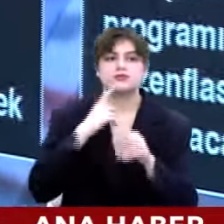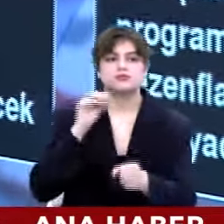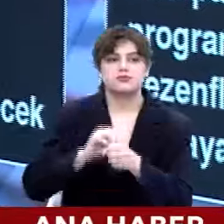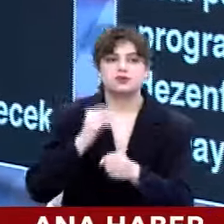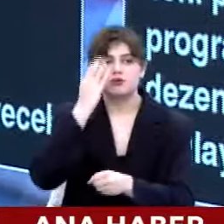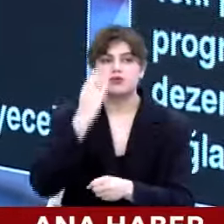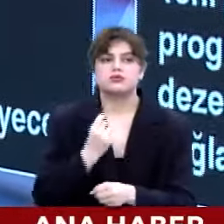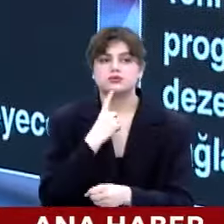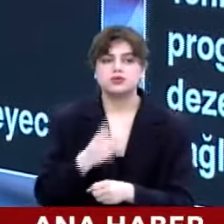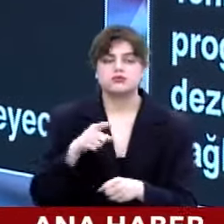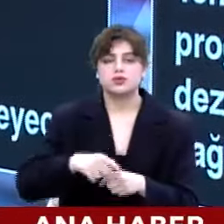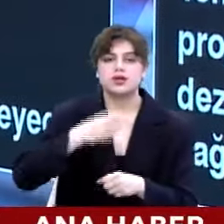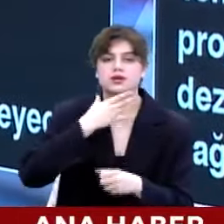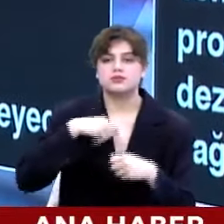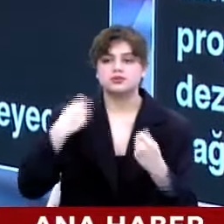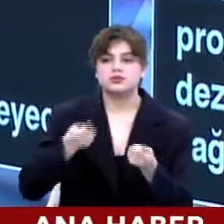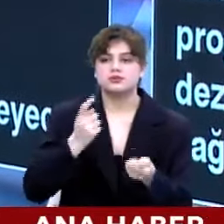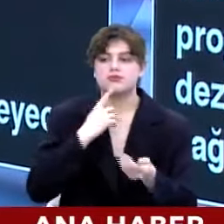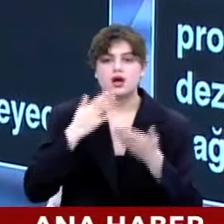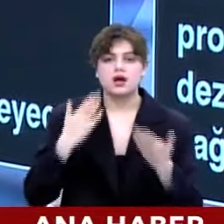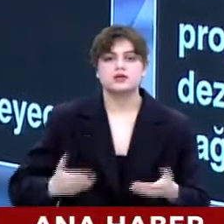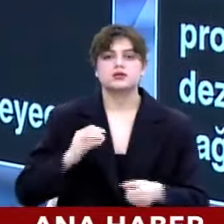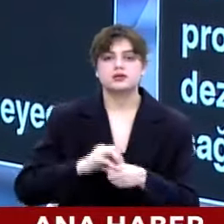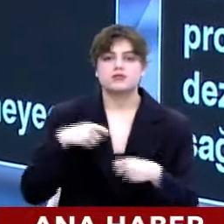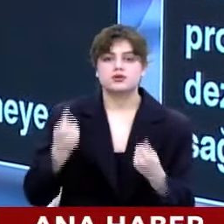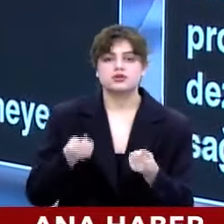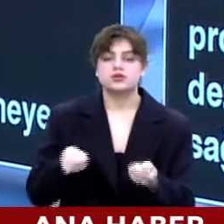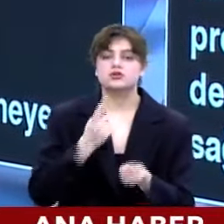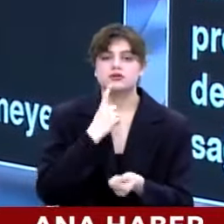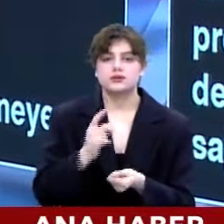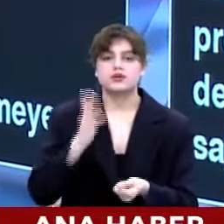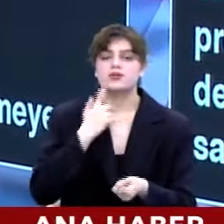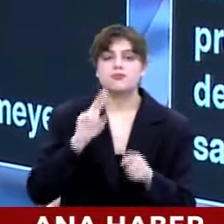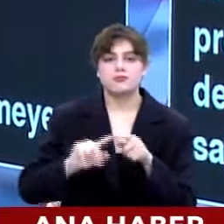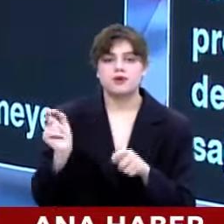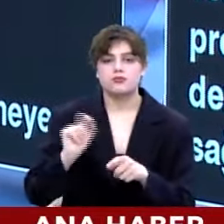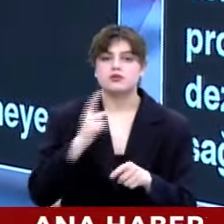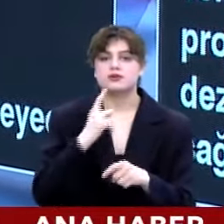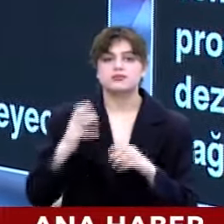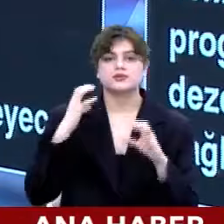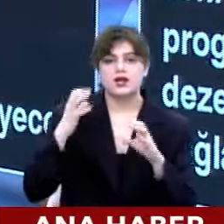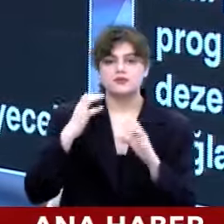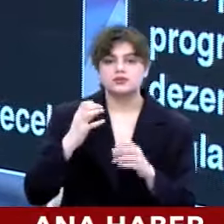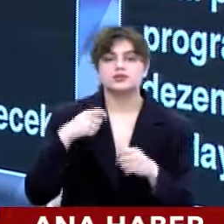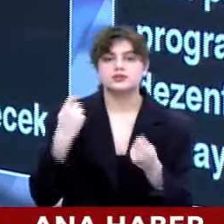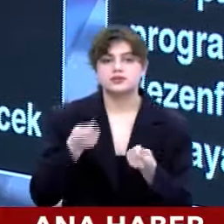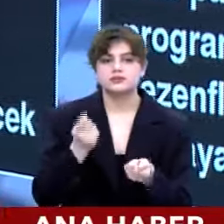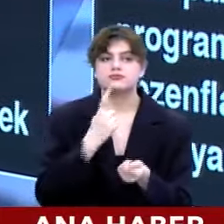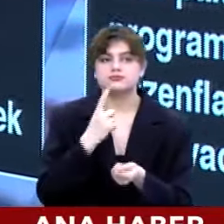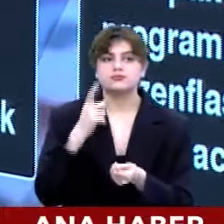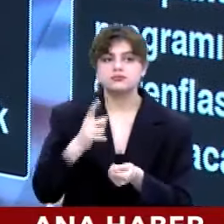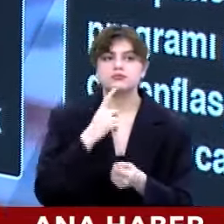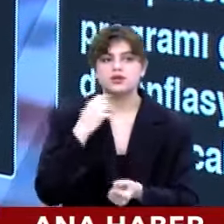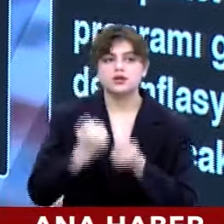bitecek. Şimdi bu da emekçiye ek bir yük demektir çalışanlara. Yani memurlar artık servis kalkacak işçiler ve dolayısıyla siz de